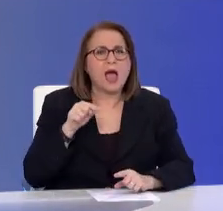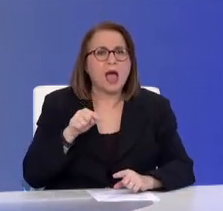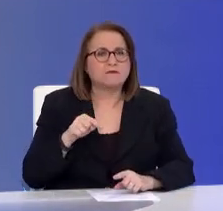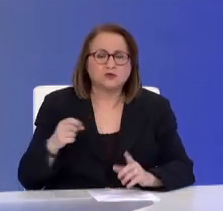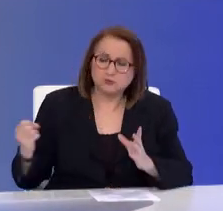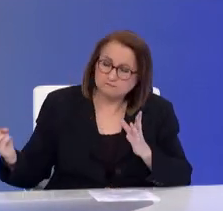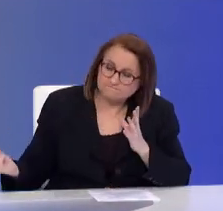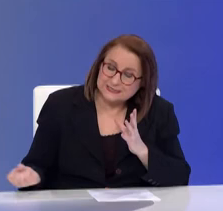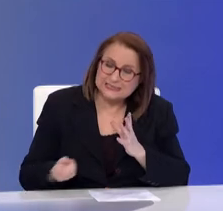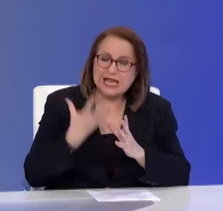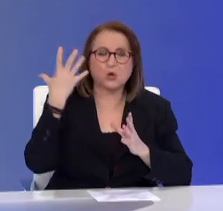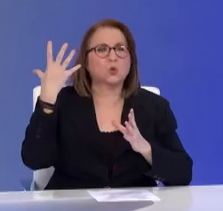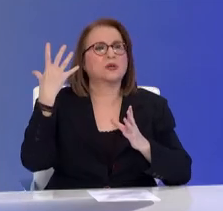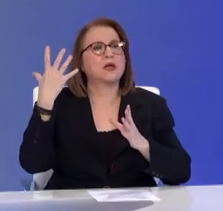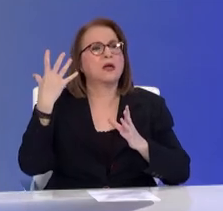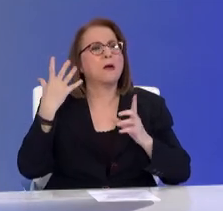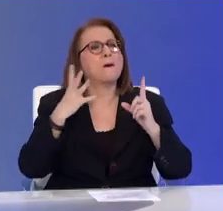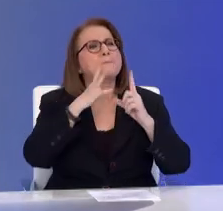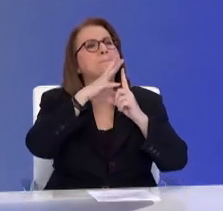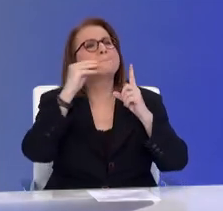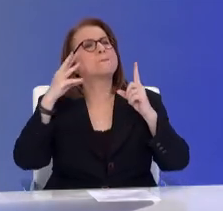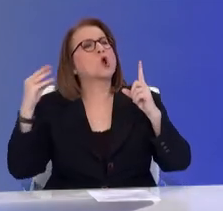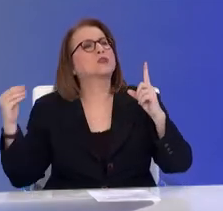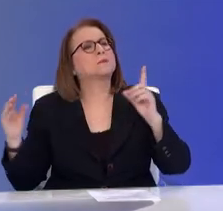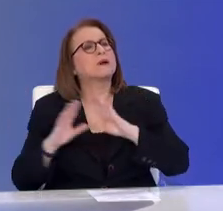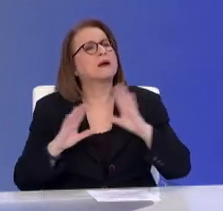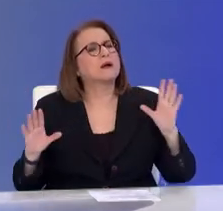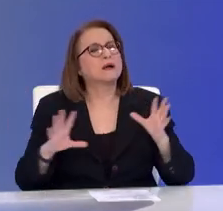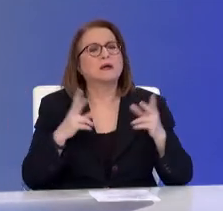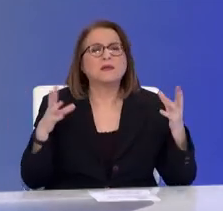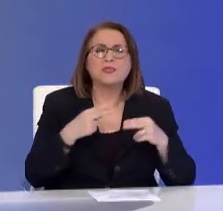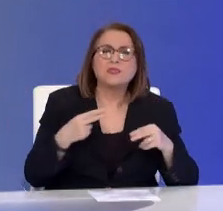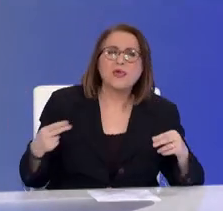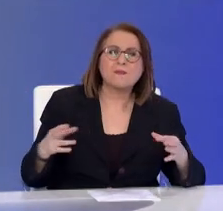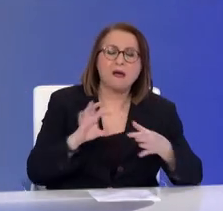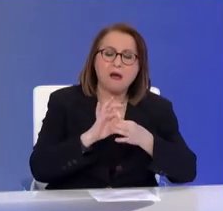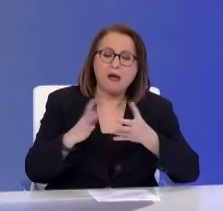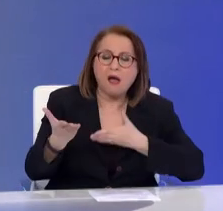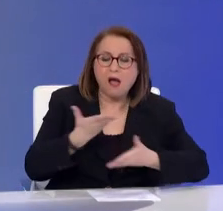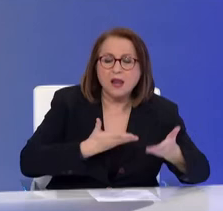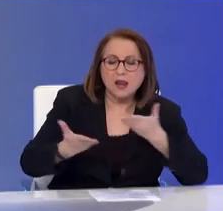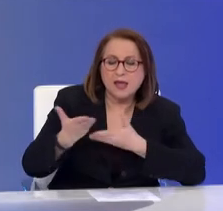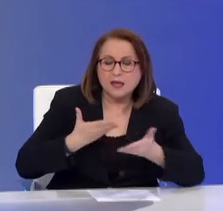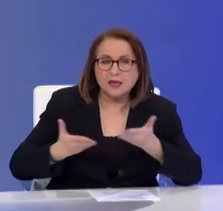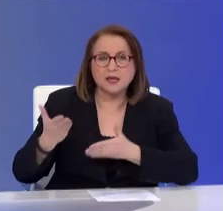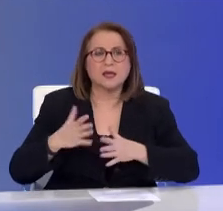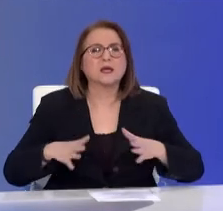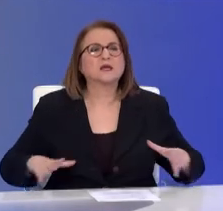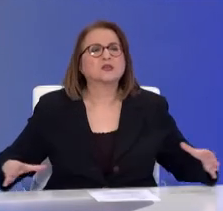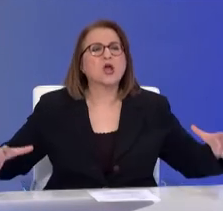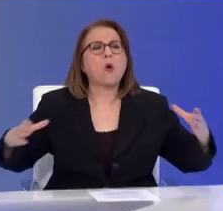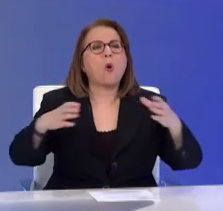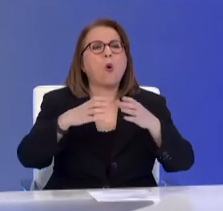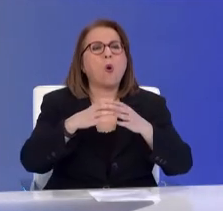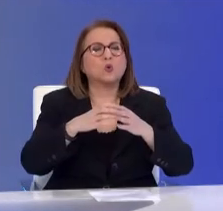στις αξίες της αλληλεγγύης μεταξύ των λαών. Ο Λόρδος